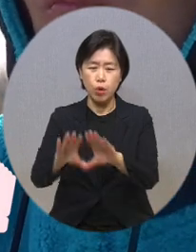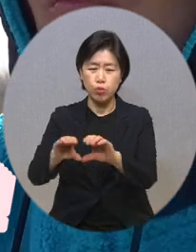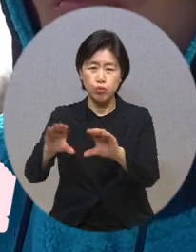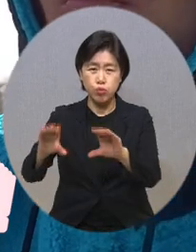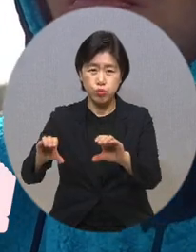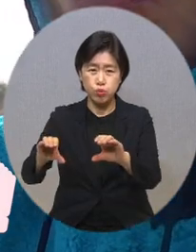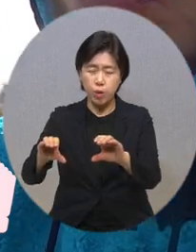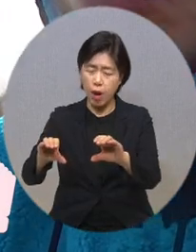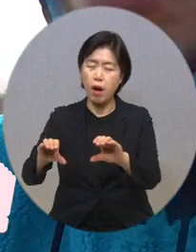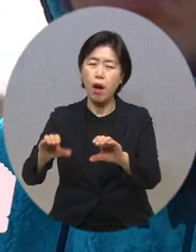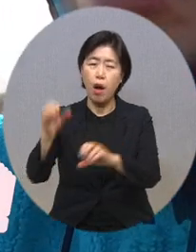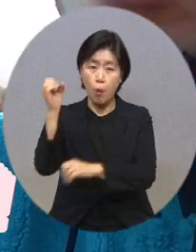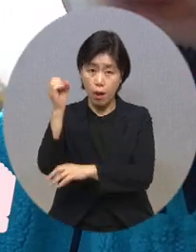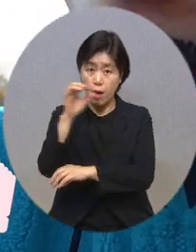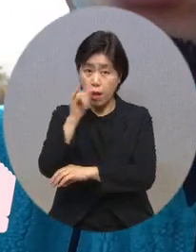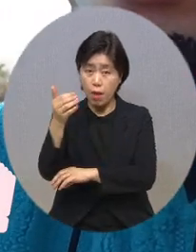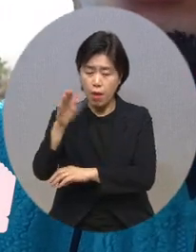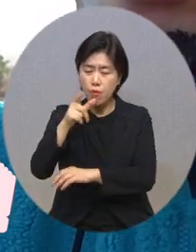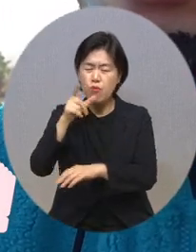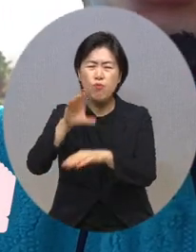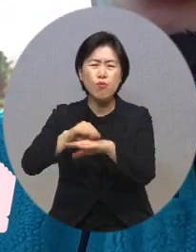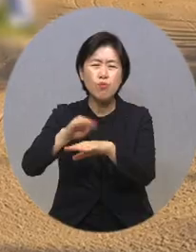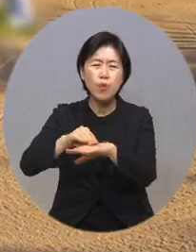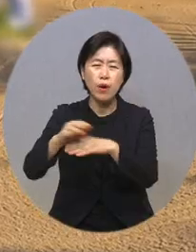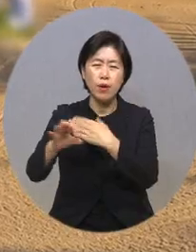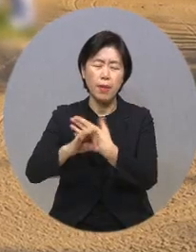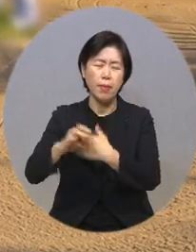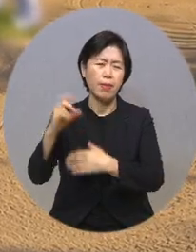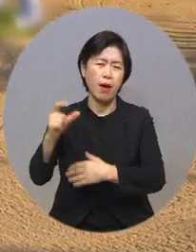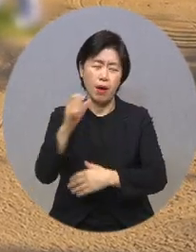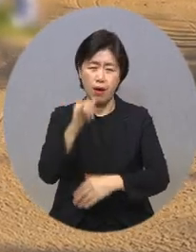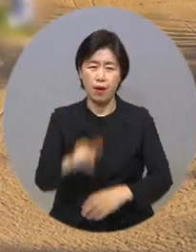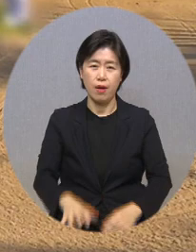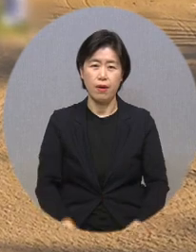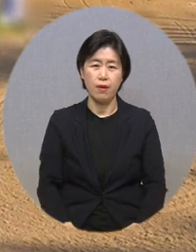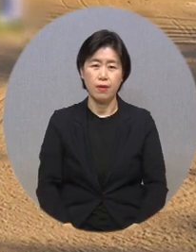벙커라고 해도 이제 젖어 있으면 좀 딱딱해질 수는 있죠.